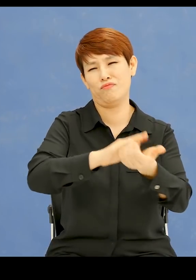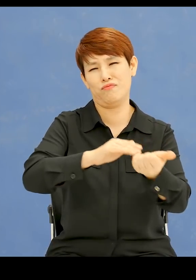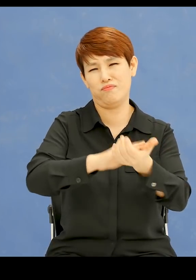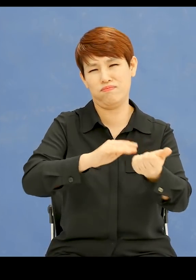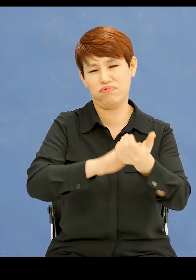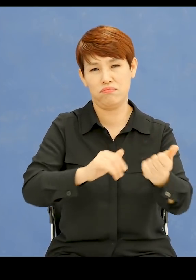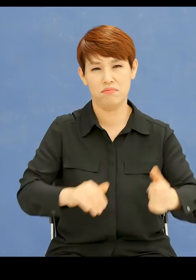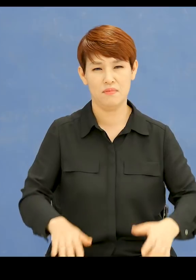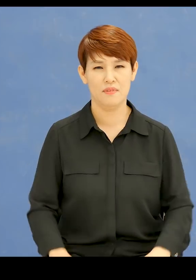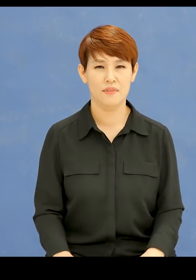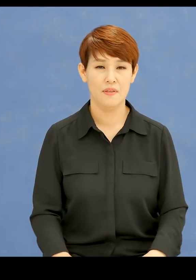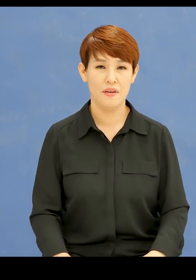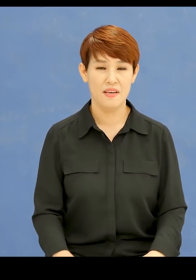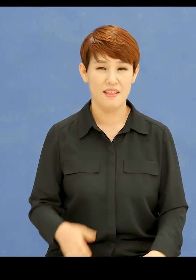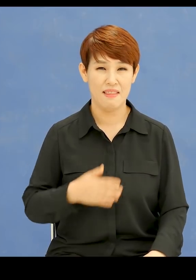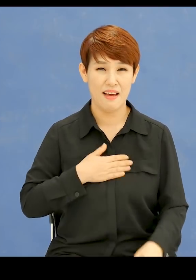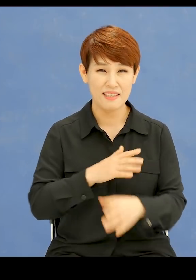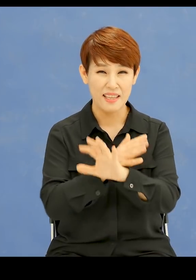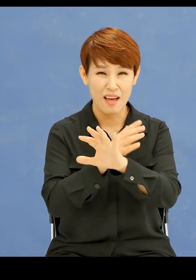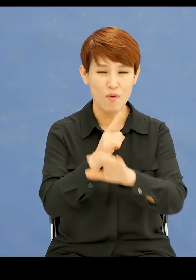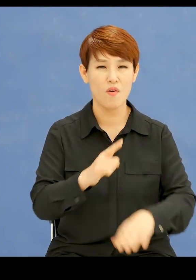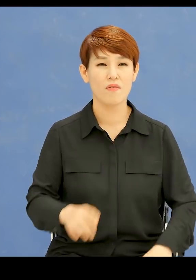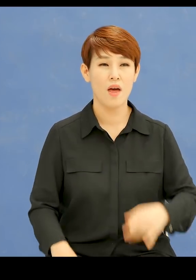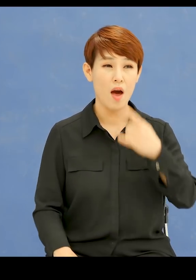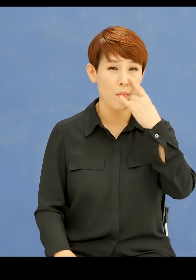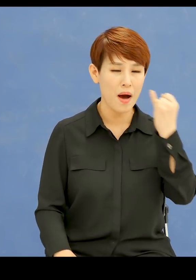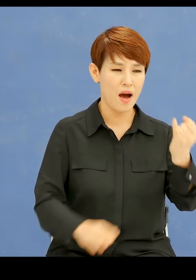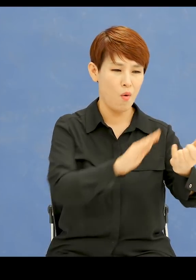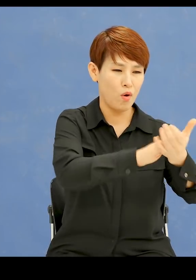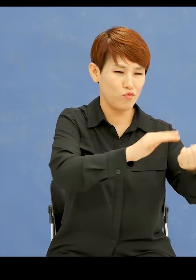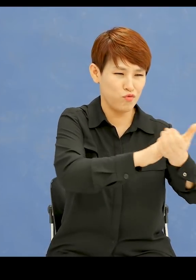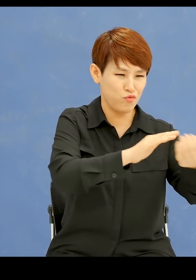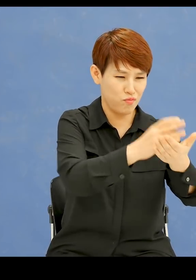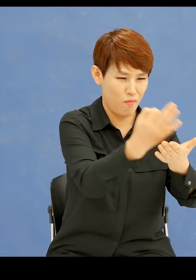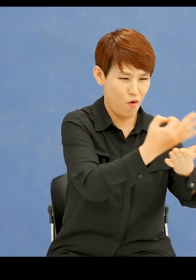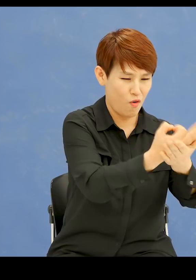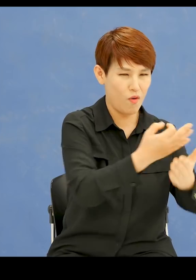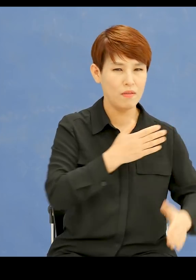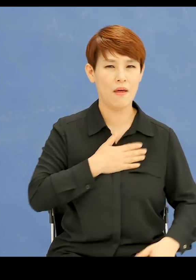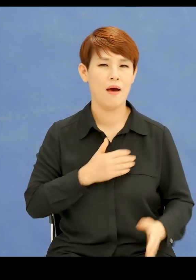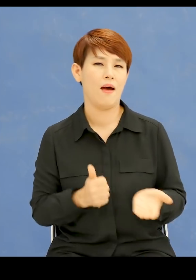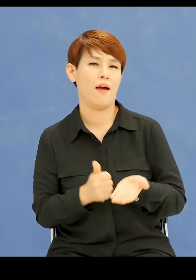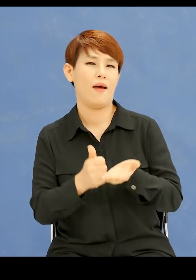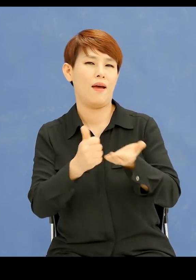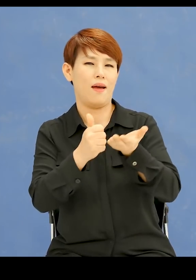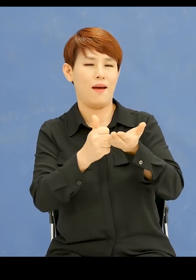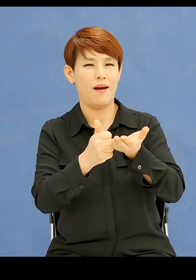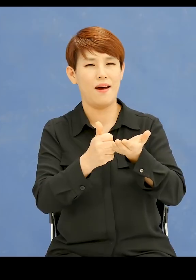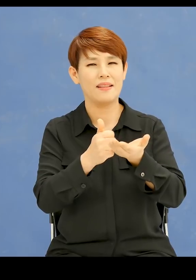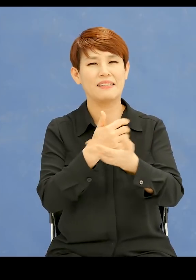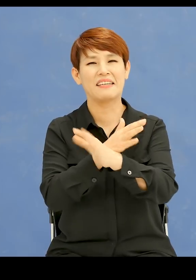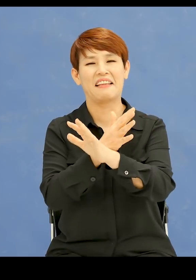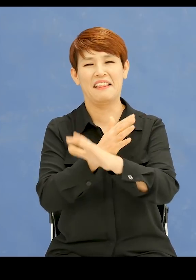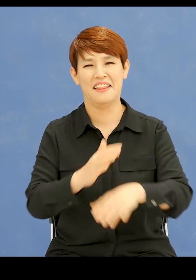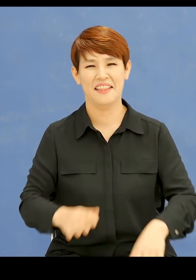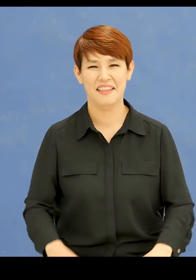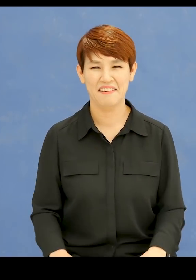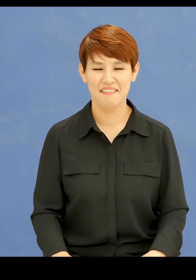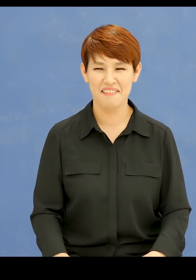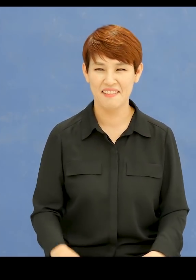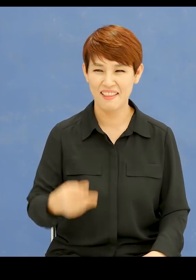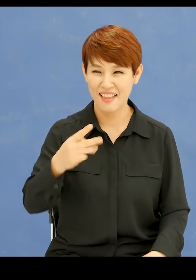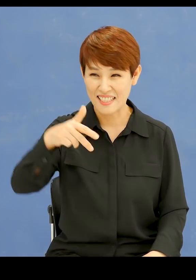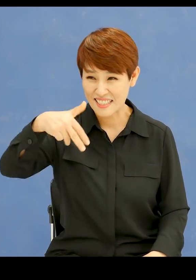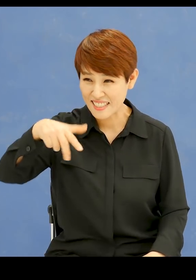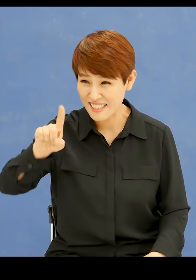저는 웃으면서 그렇게 늘 얘기했던 것 같아요. 우리 어머니는 화투로 나를 먹여 살리셨다 이렇게 얘기합니다. 어머니 타짜셨나요?